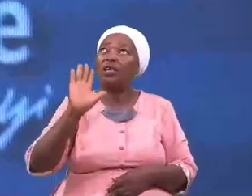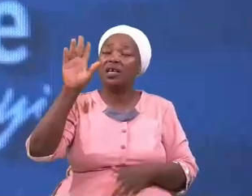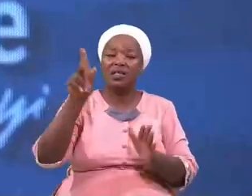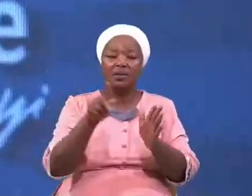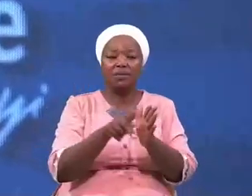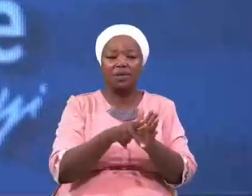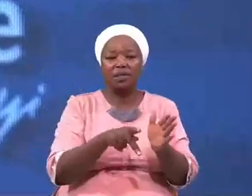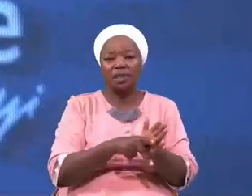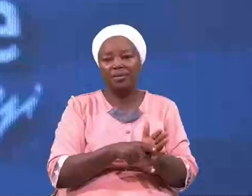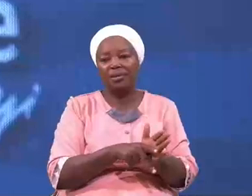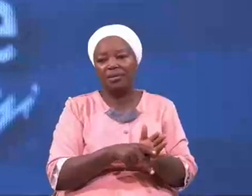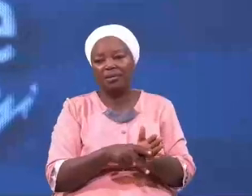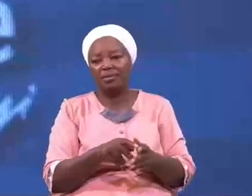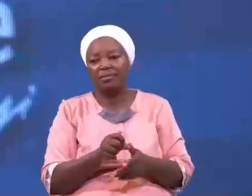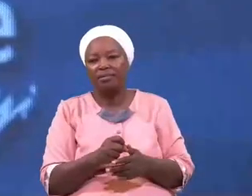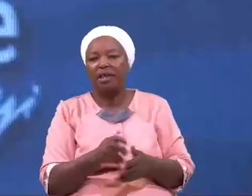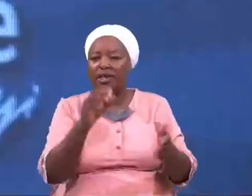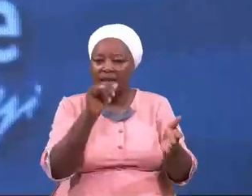L'obéissance à son précepte.